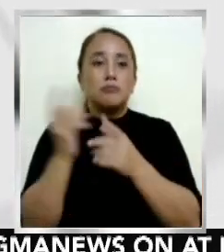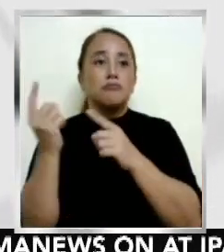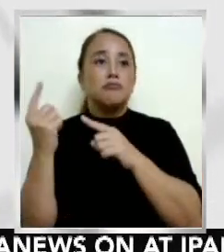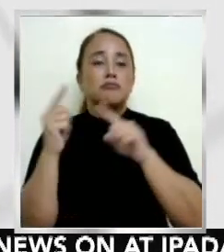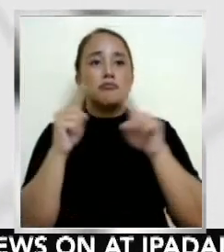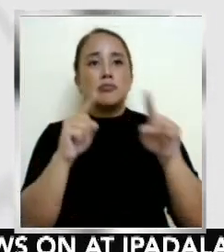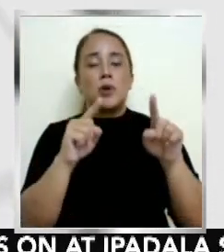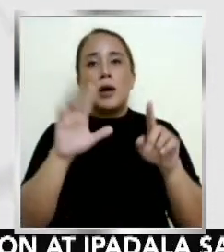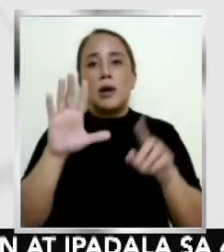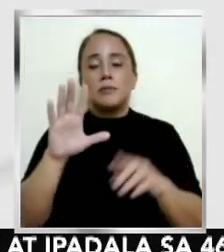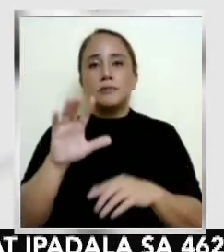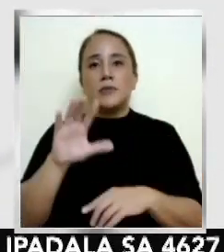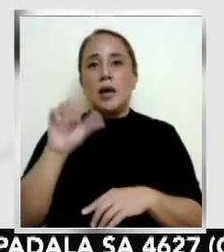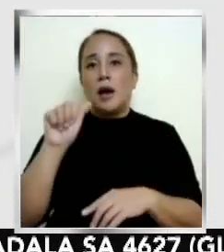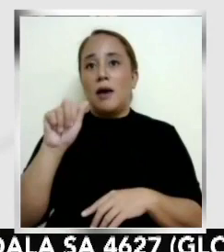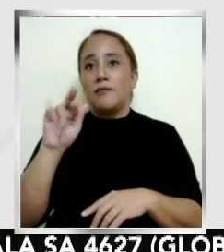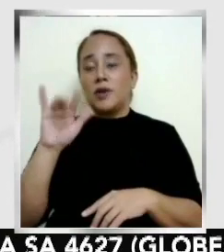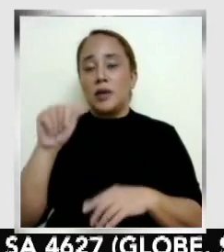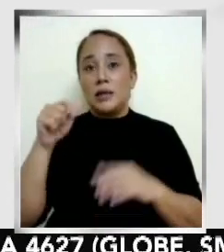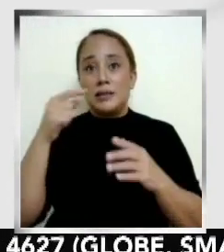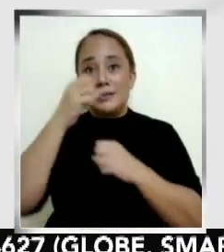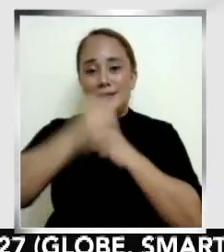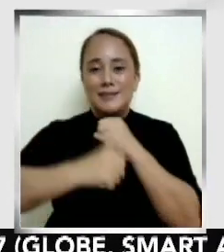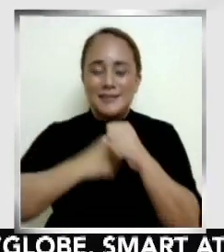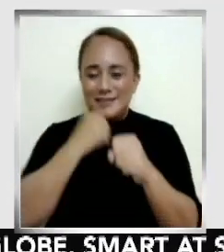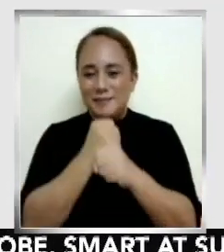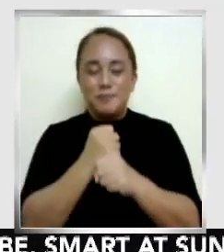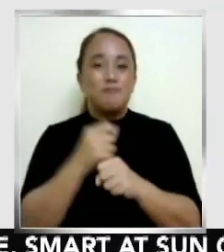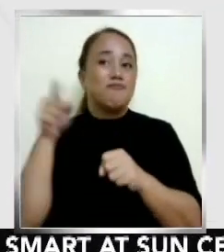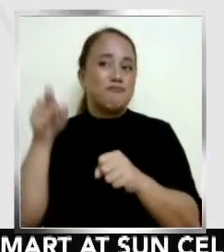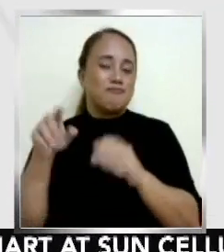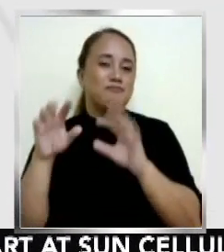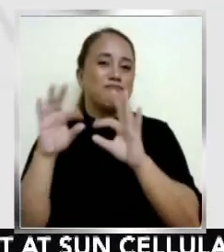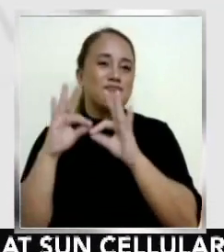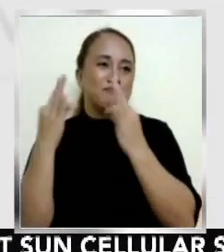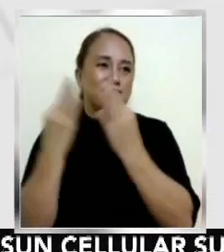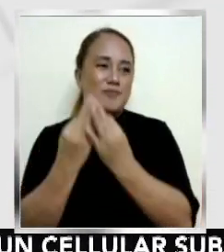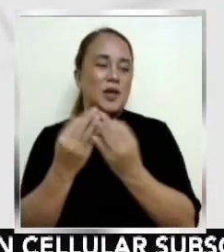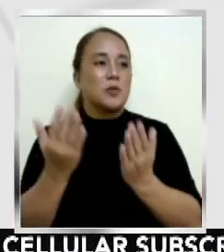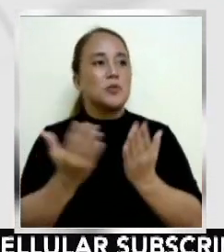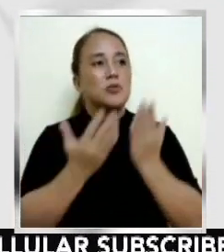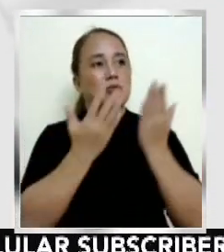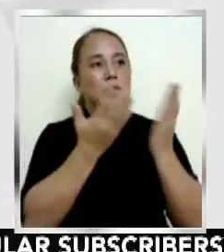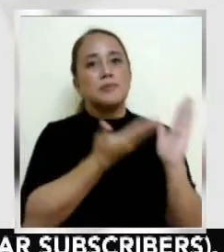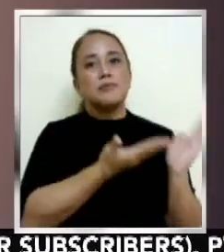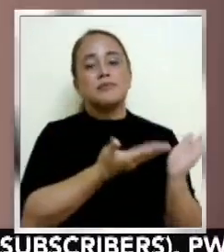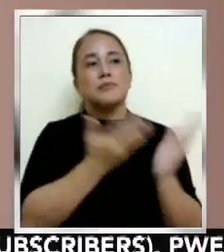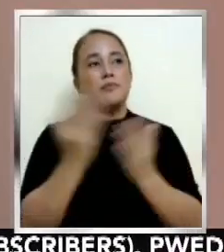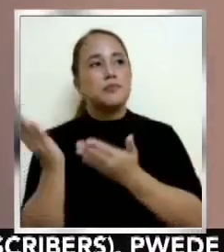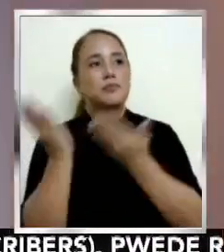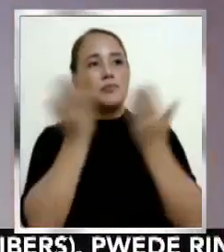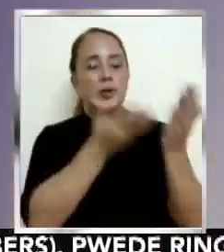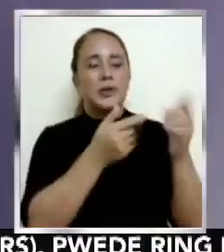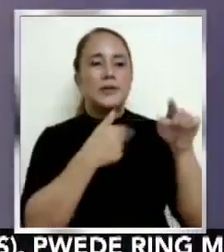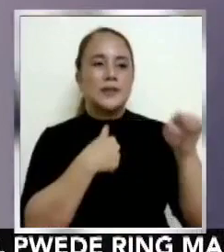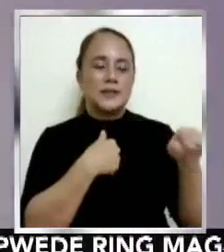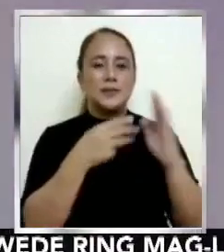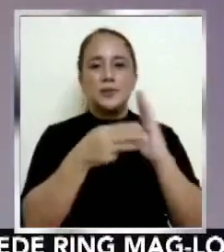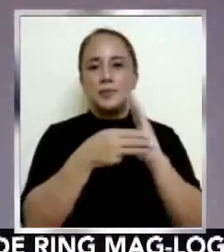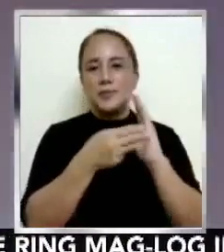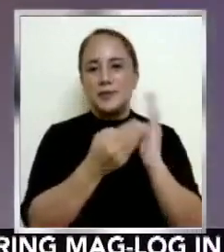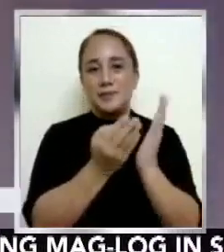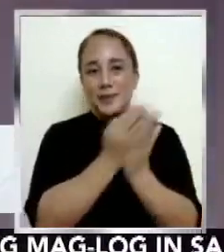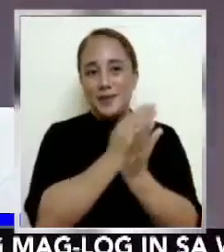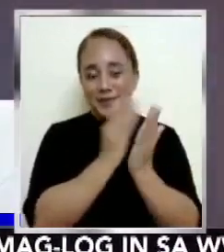Maynila ngayong taon, ang mga Legaspi pa raw ang nag-alok na ihatid sa kanya ang magazine. Si Mavy pa